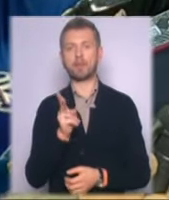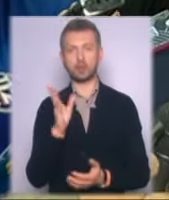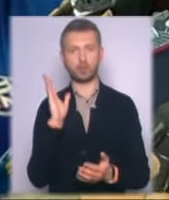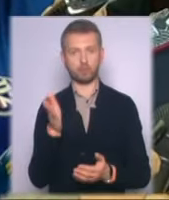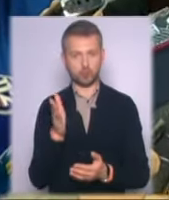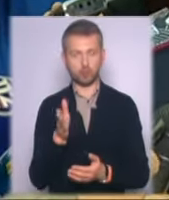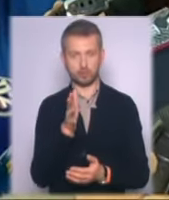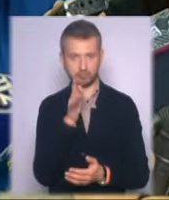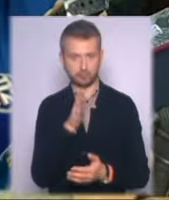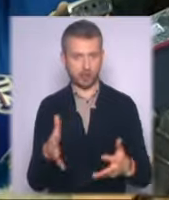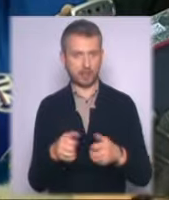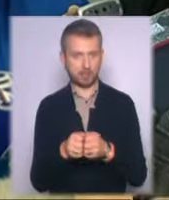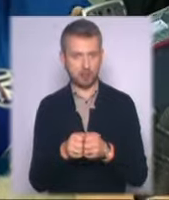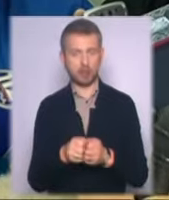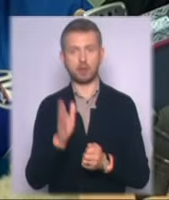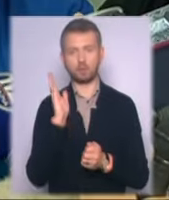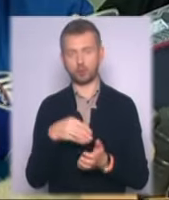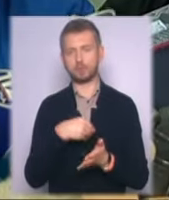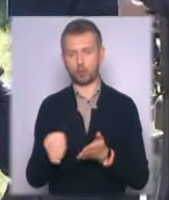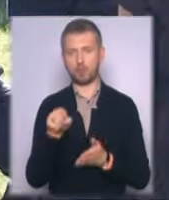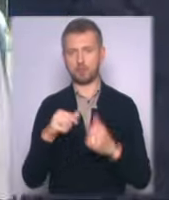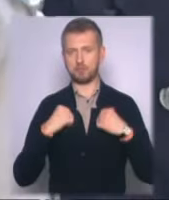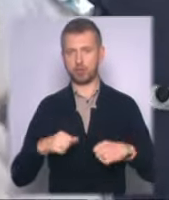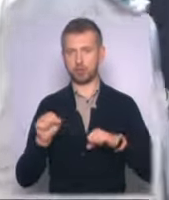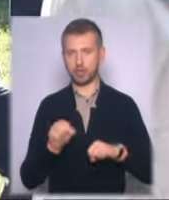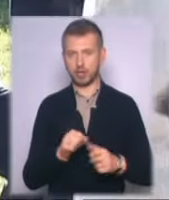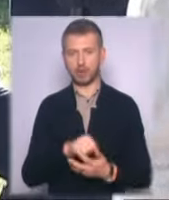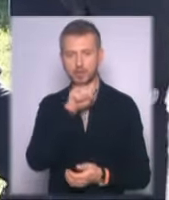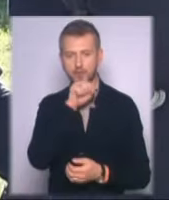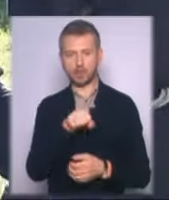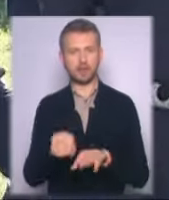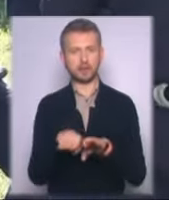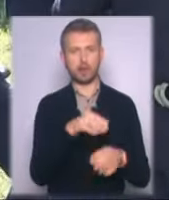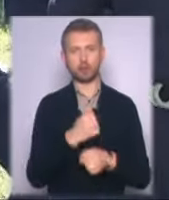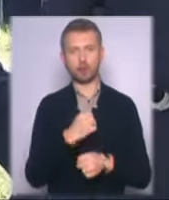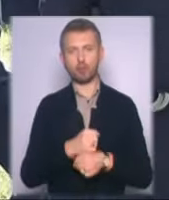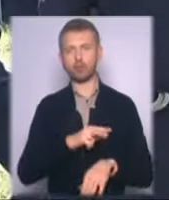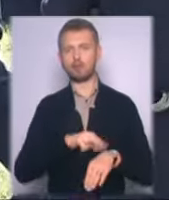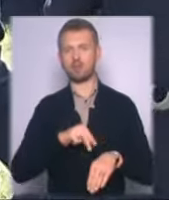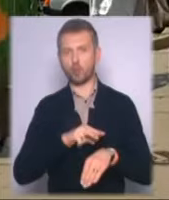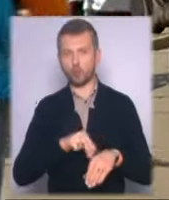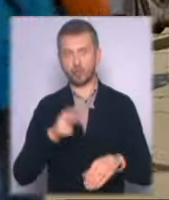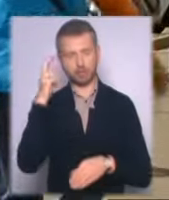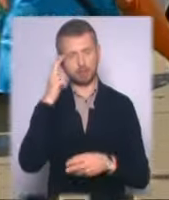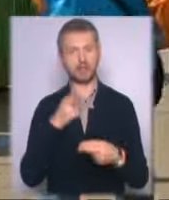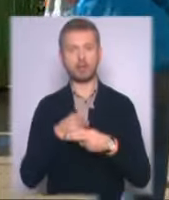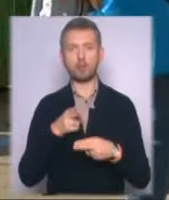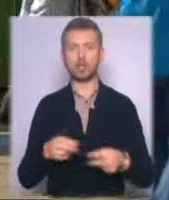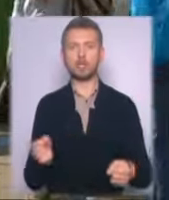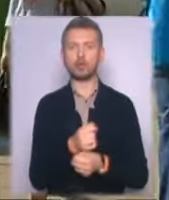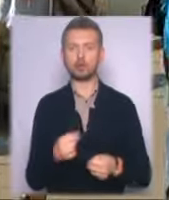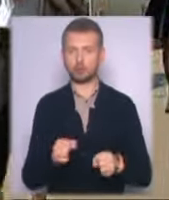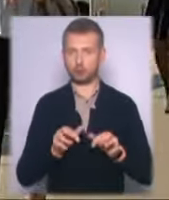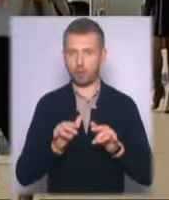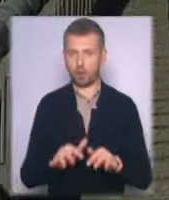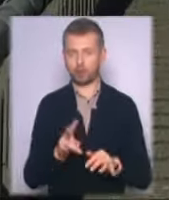на затриманні, будемо закупати ці бронежилети. Завдяки злагодженій роботі правоохоронців у столиці запобігли і терористичному акту.